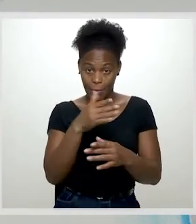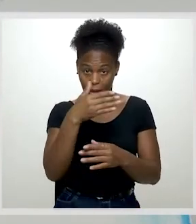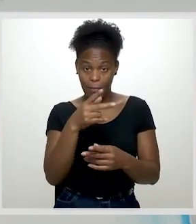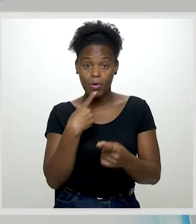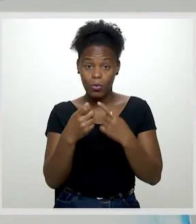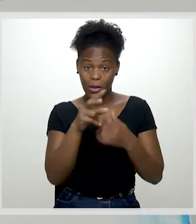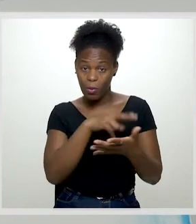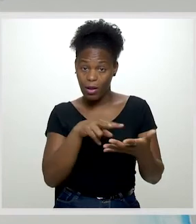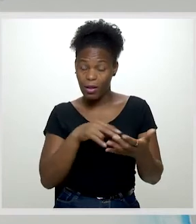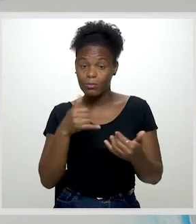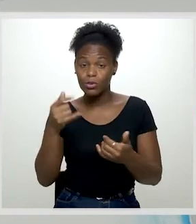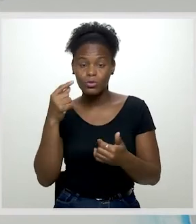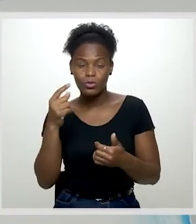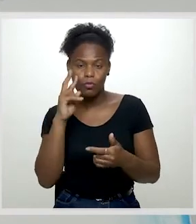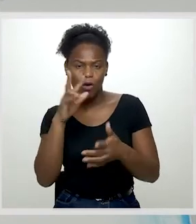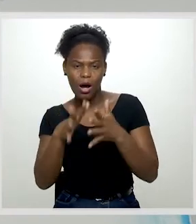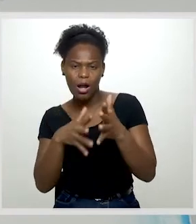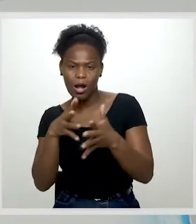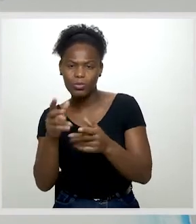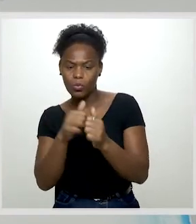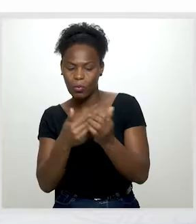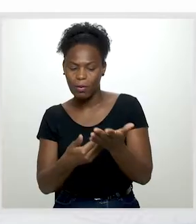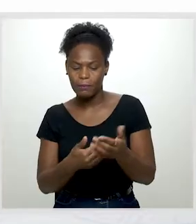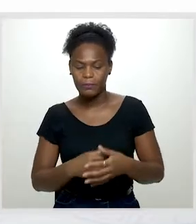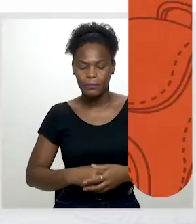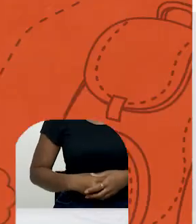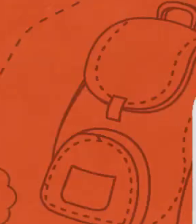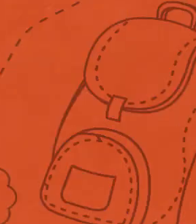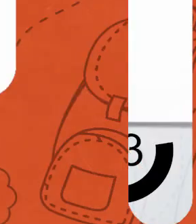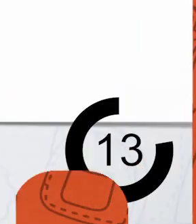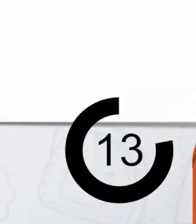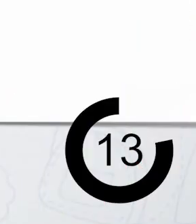d'abord et après, tu vas écouter le document.